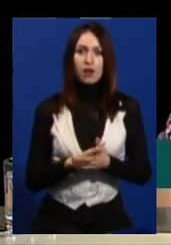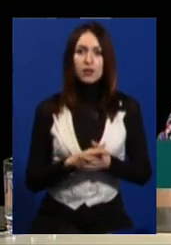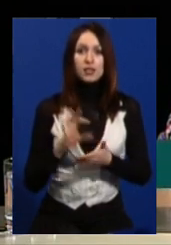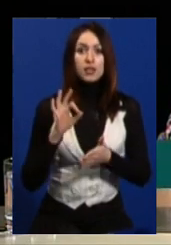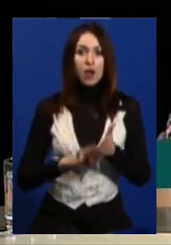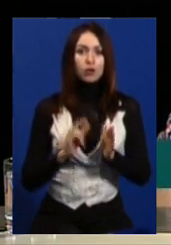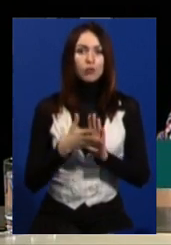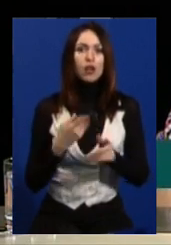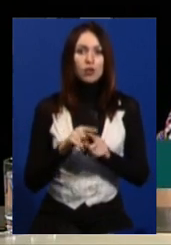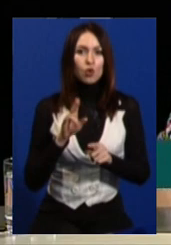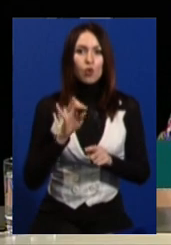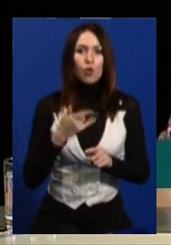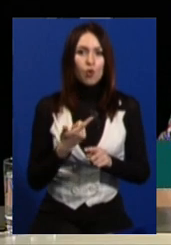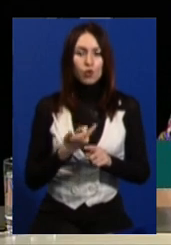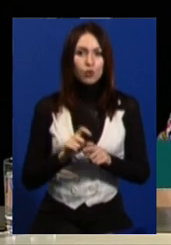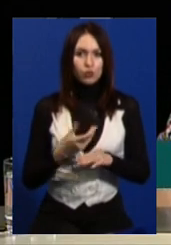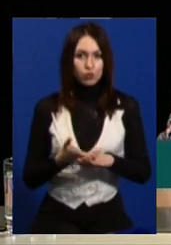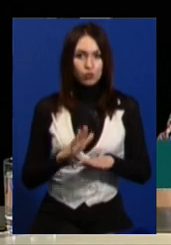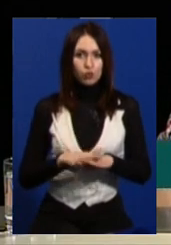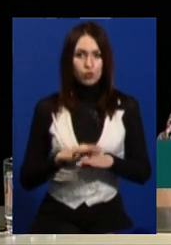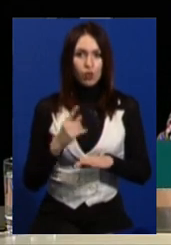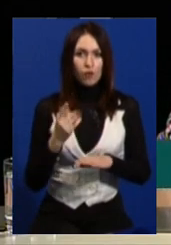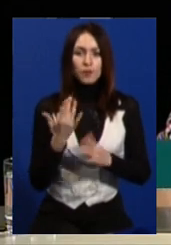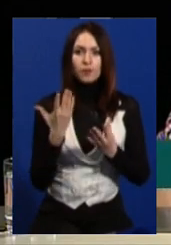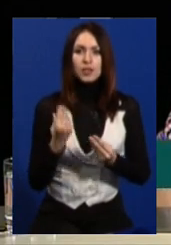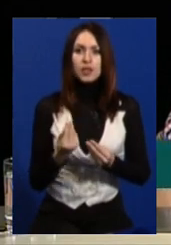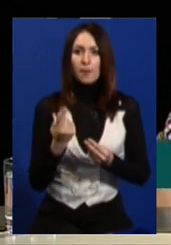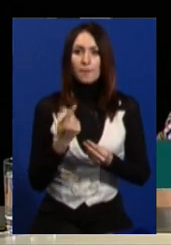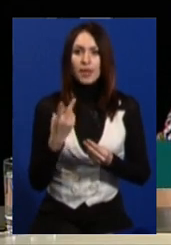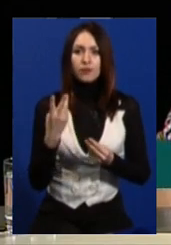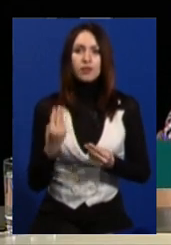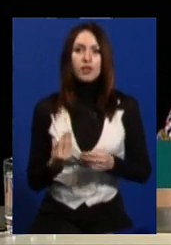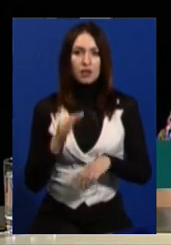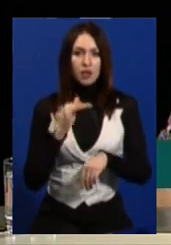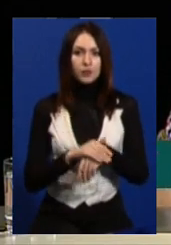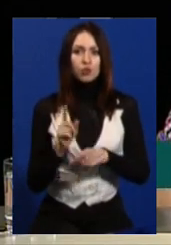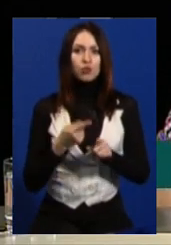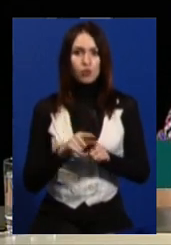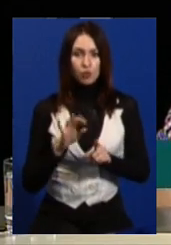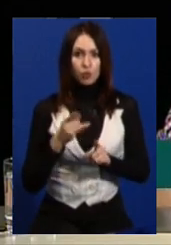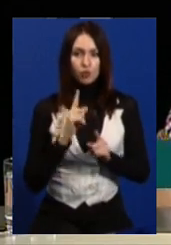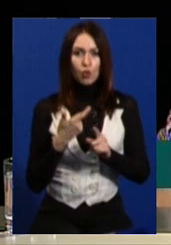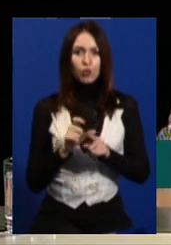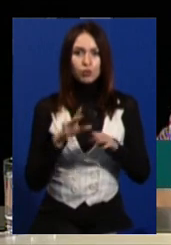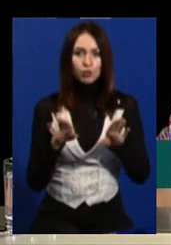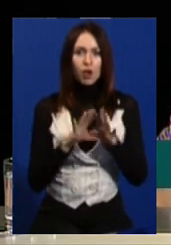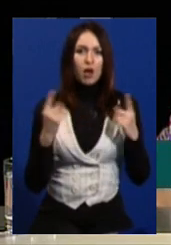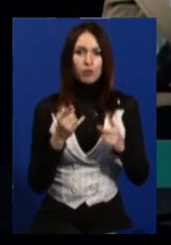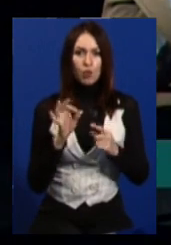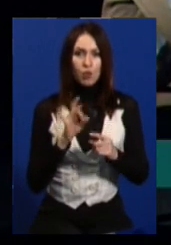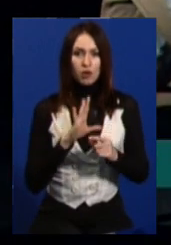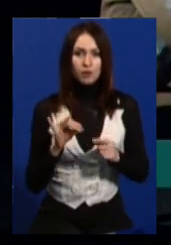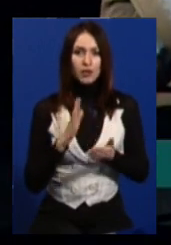сразу понятно, что это корь, потому что достаточно сложно в первые несколько дней заболевания определить, что это непосредственно корь, потому что очень похоже на обычную ОРЗ.